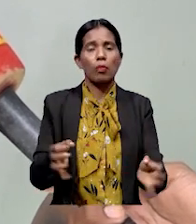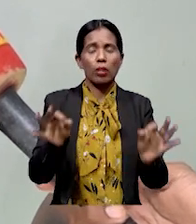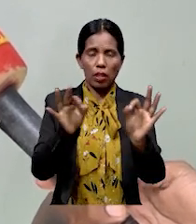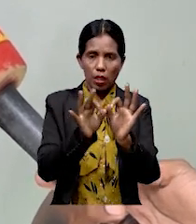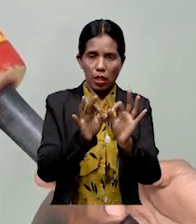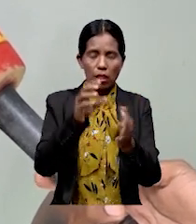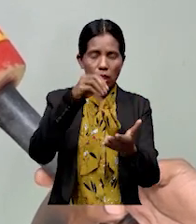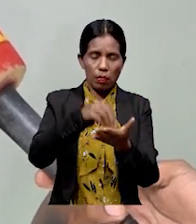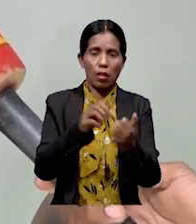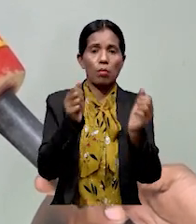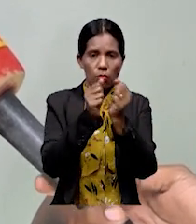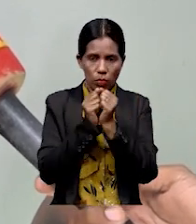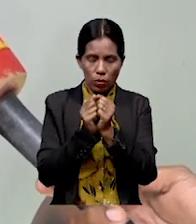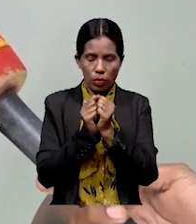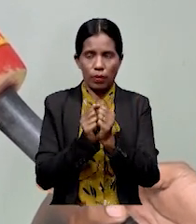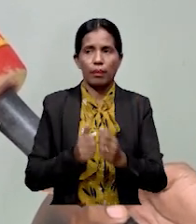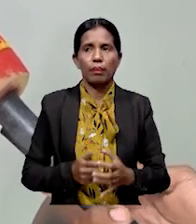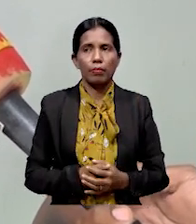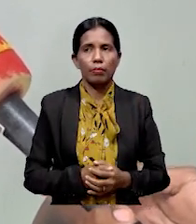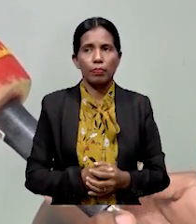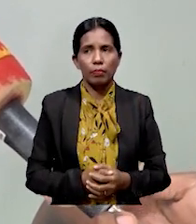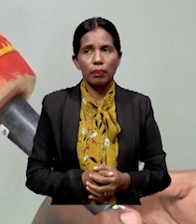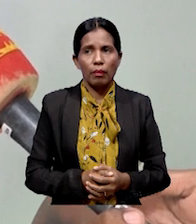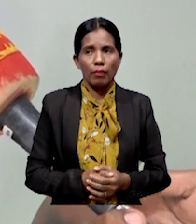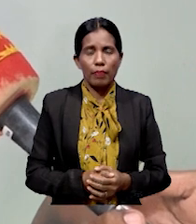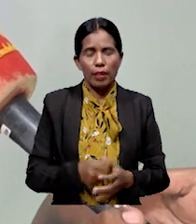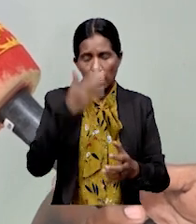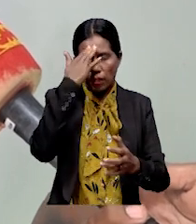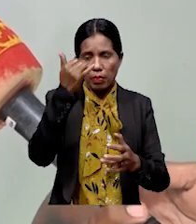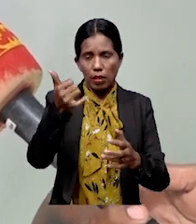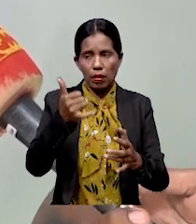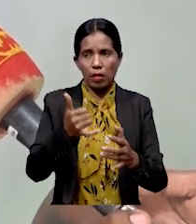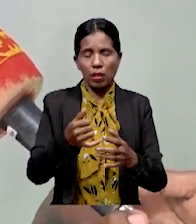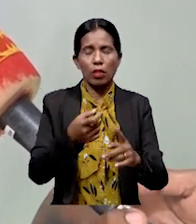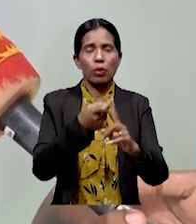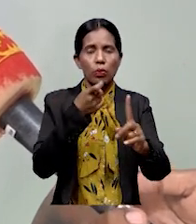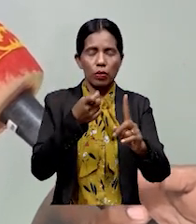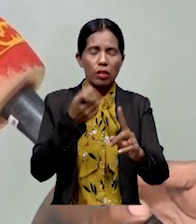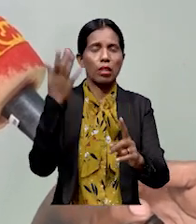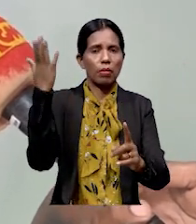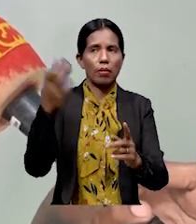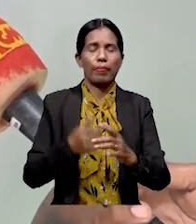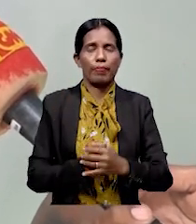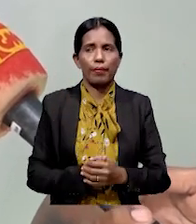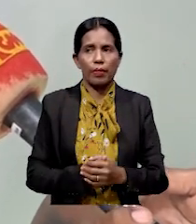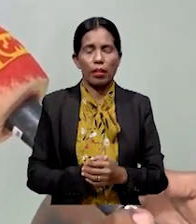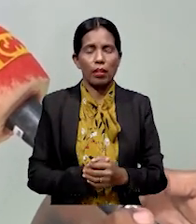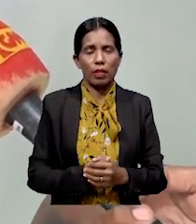obras missionarias pontifices para tamah sama knia mai kere susne ba mai kere susne